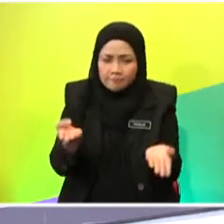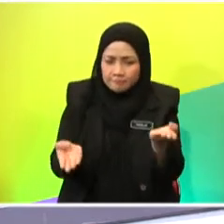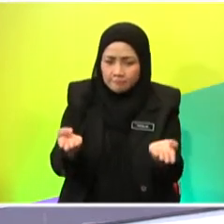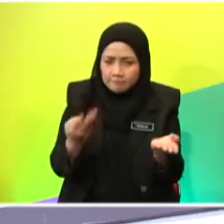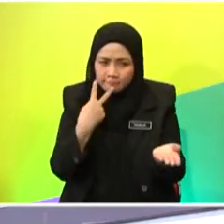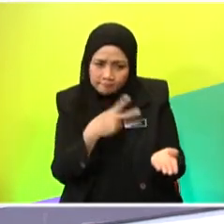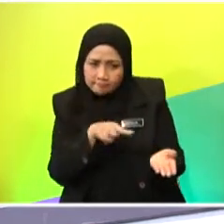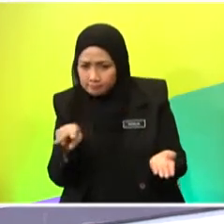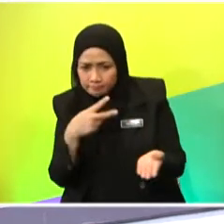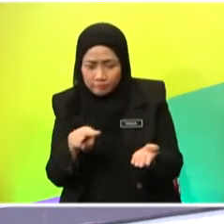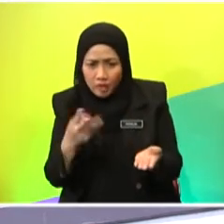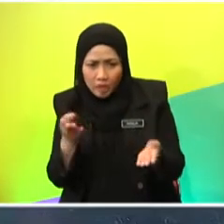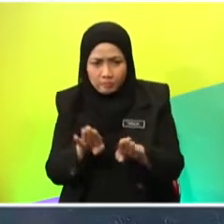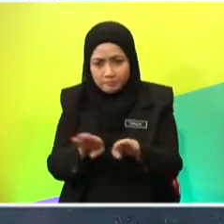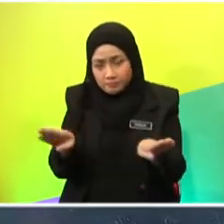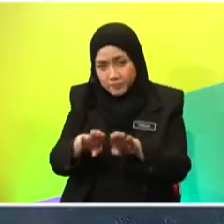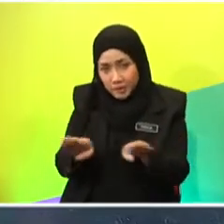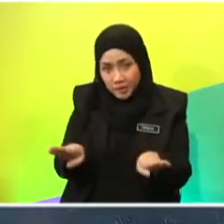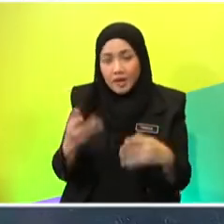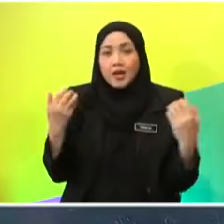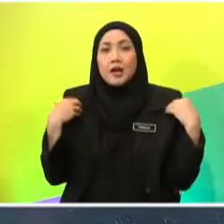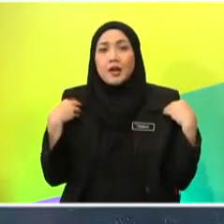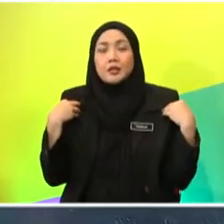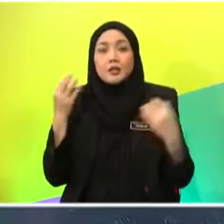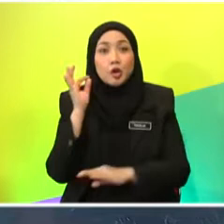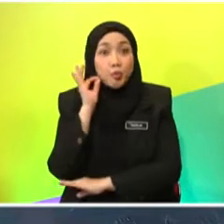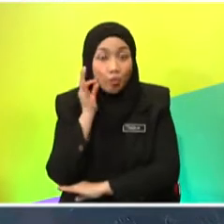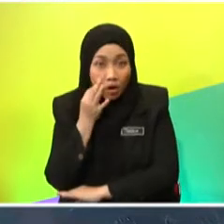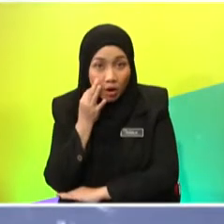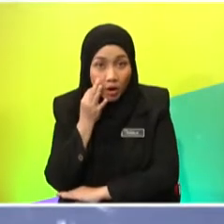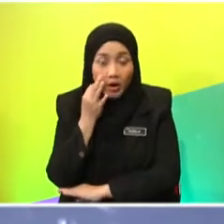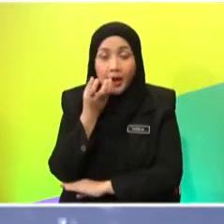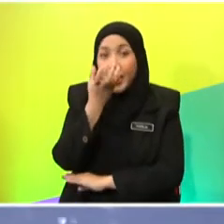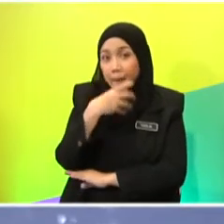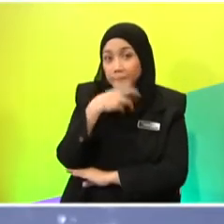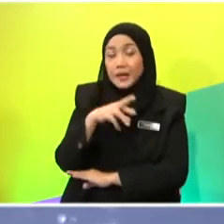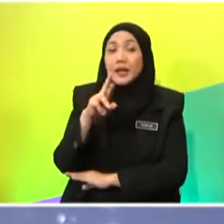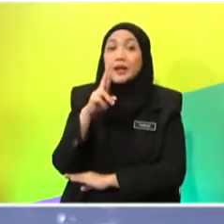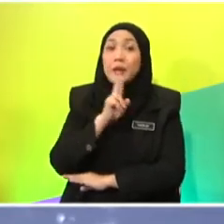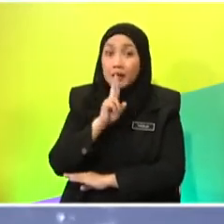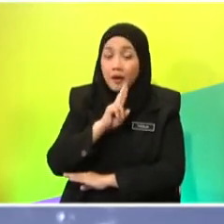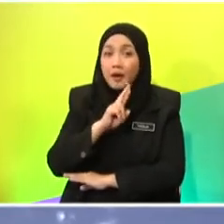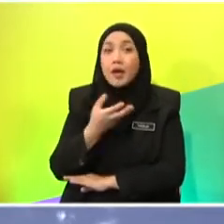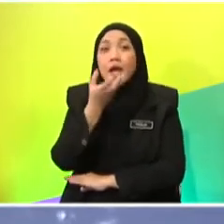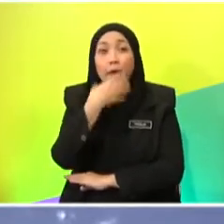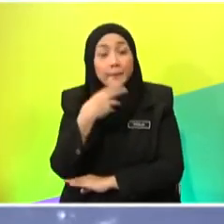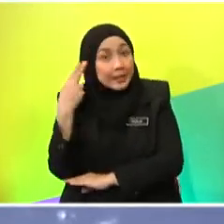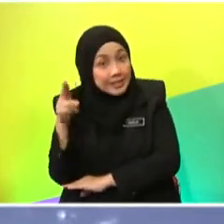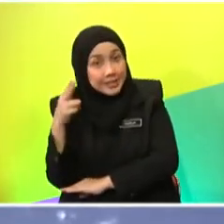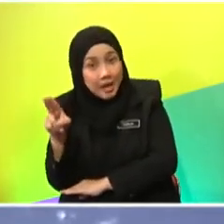Imanda sebut aja buah petai Man Ade buah apel merah buah apel hijau